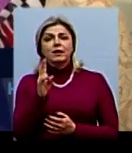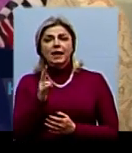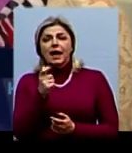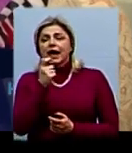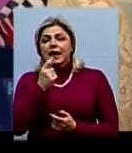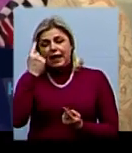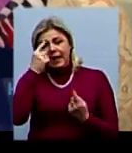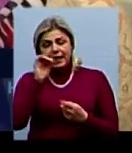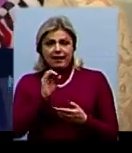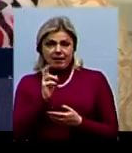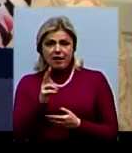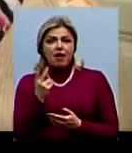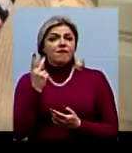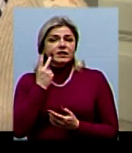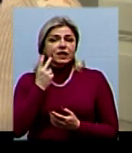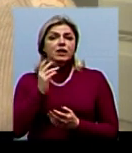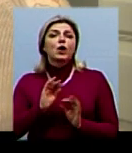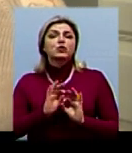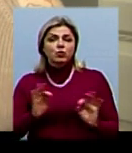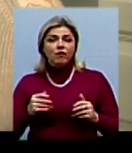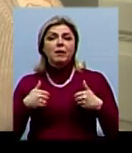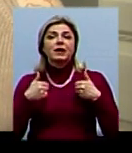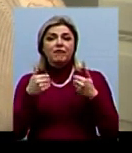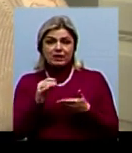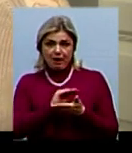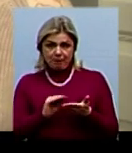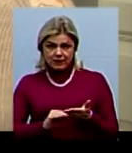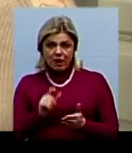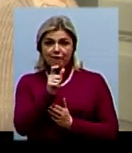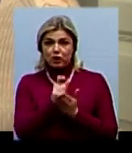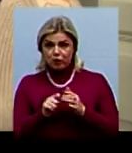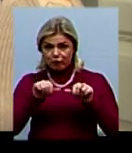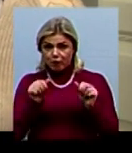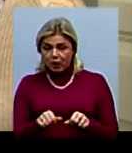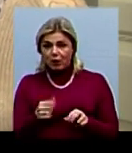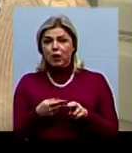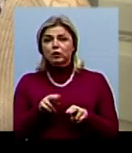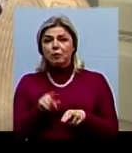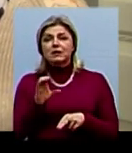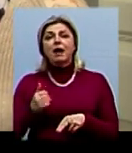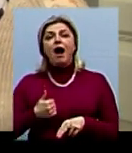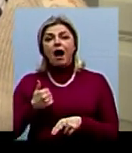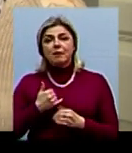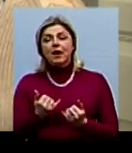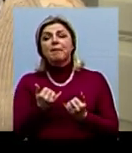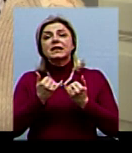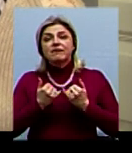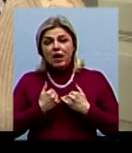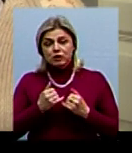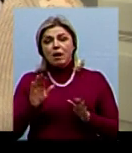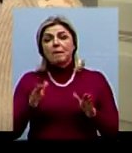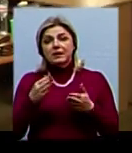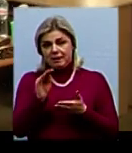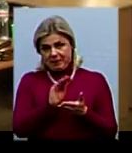такий, розумієте, він завжди чудові привітання писав віршованою формою. Тому він мені з армії присвячував, він пісні